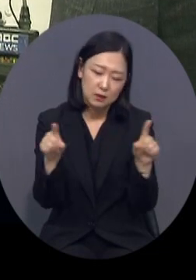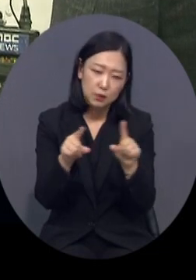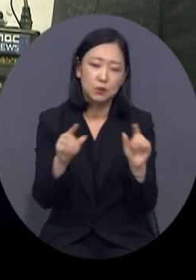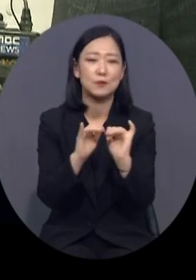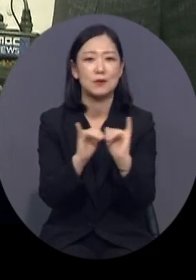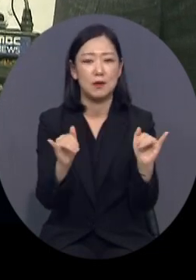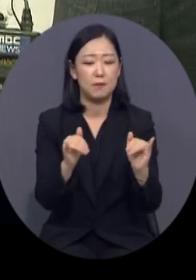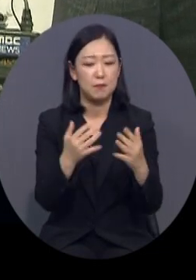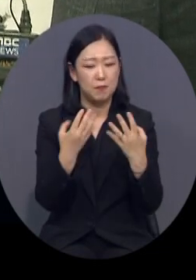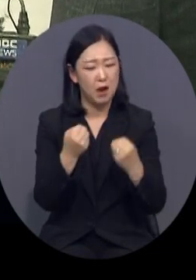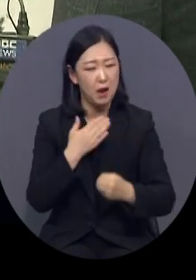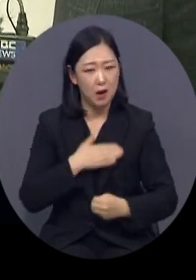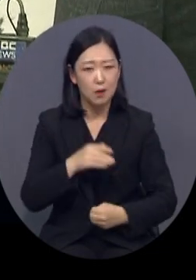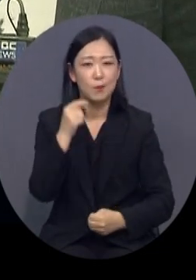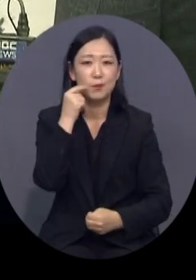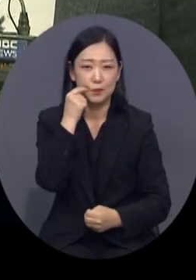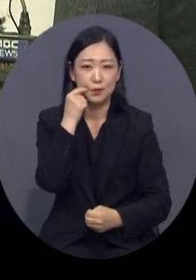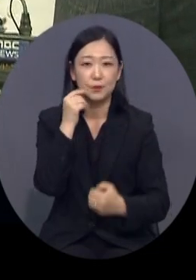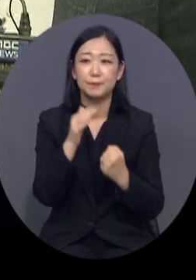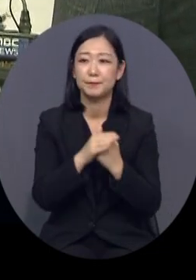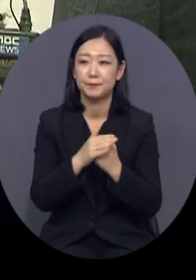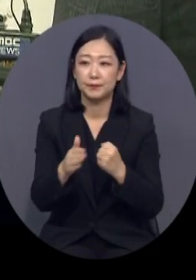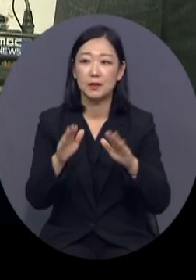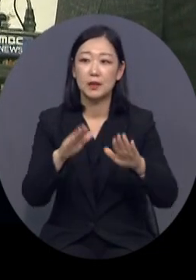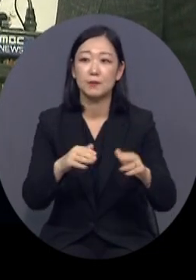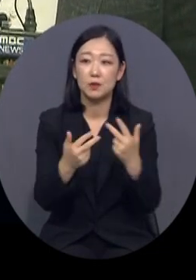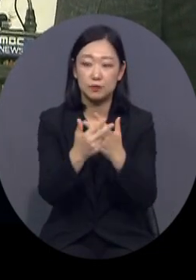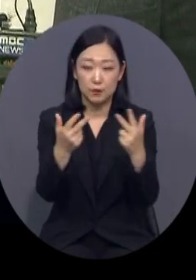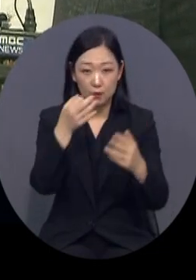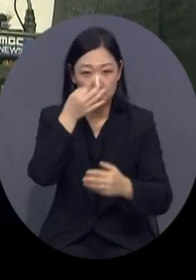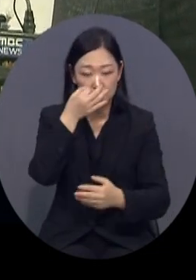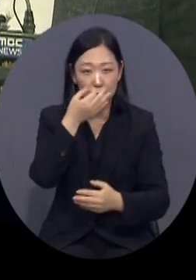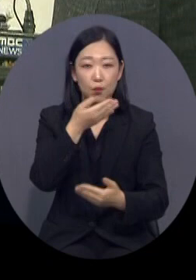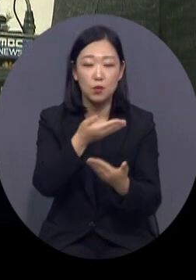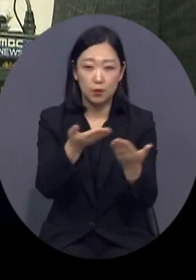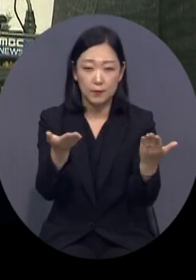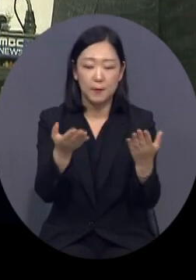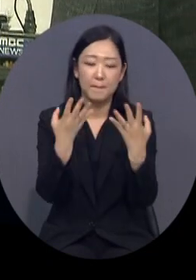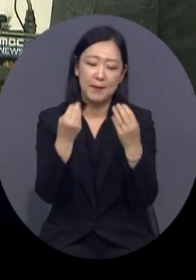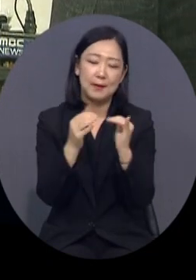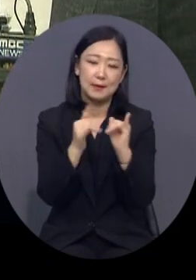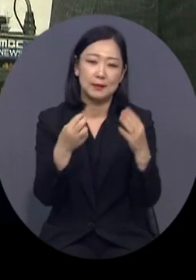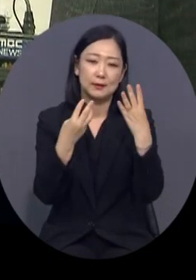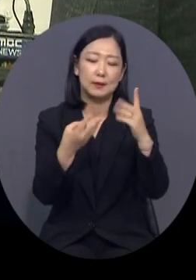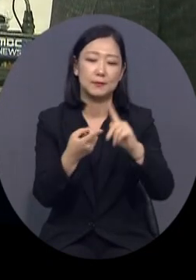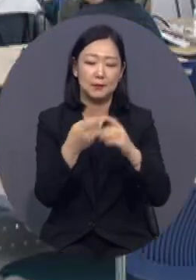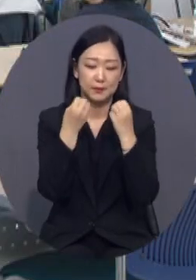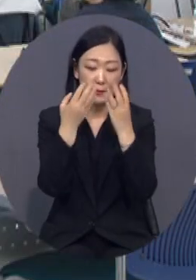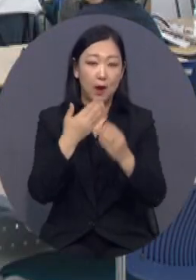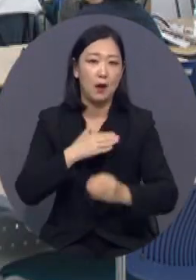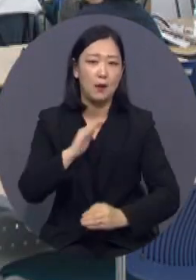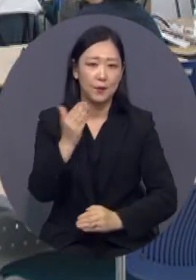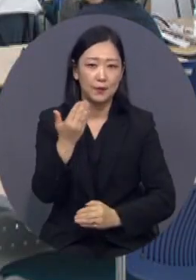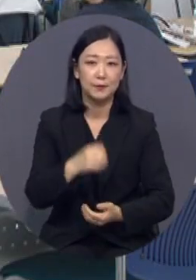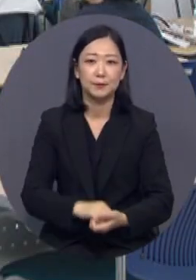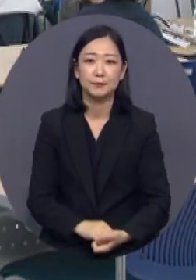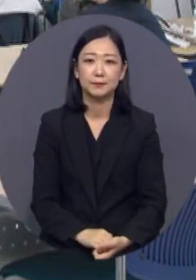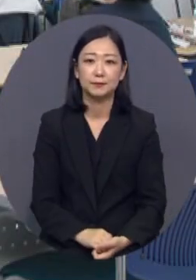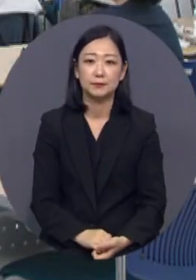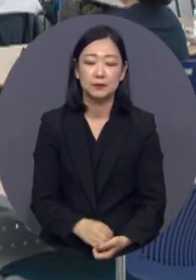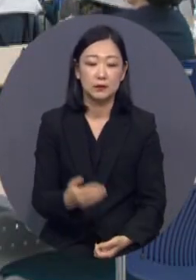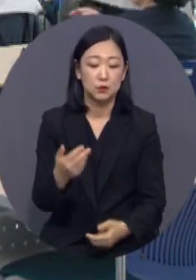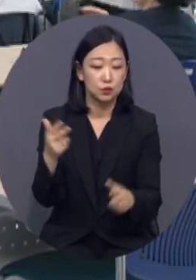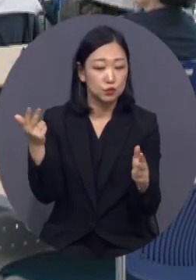못한 상황입니다 그래서 이번 전시를 보시고 많은 분들이 사삼에 대해 새롭게 알게 됐다 지난